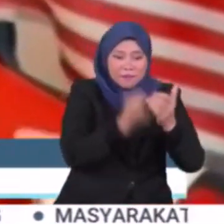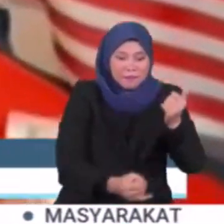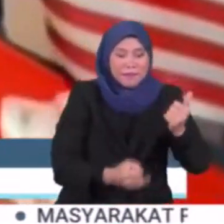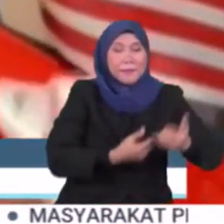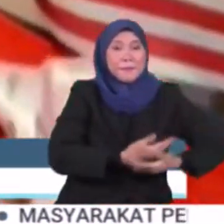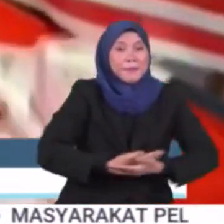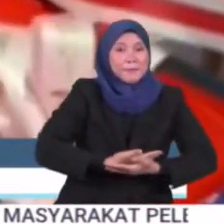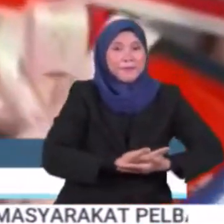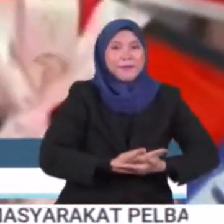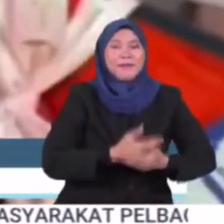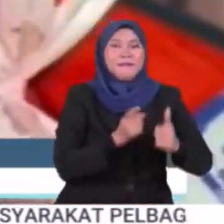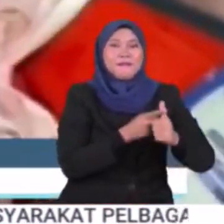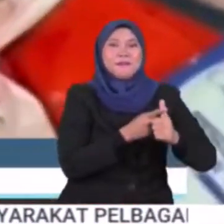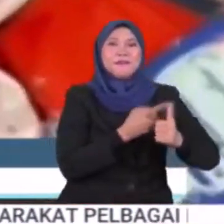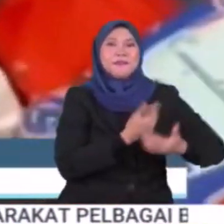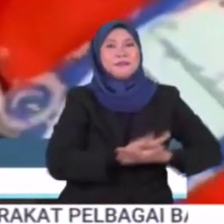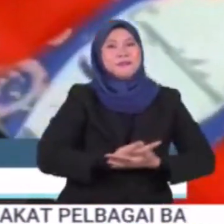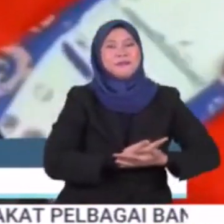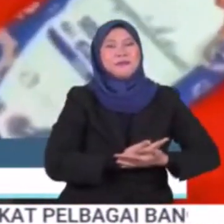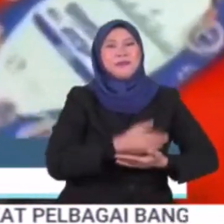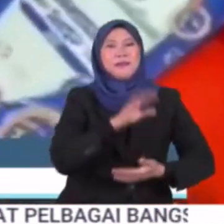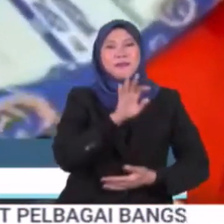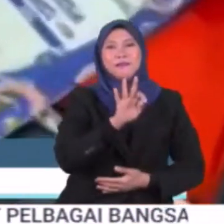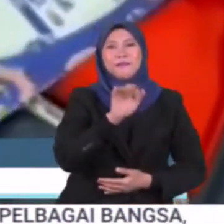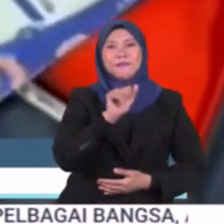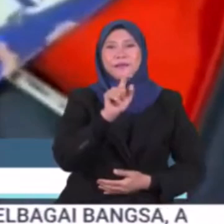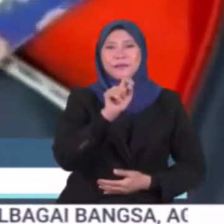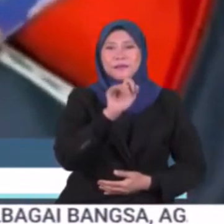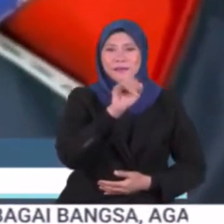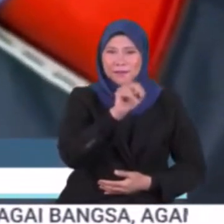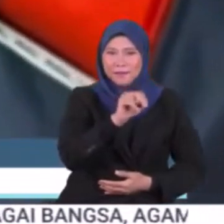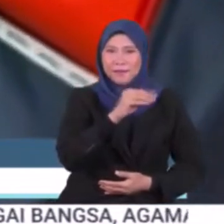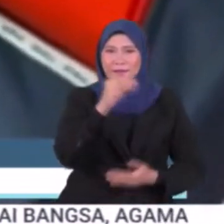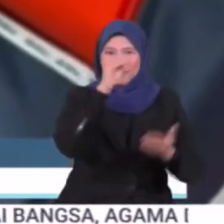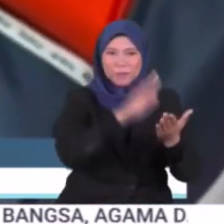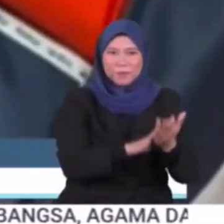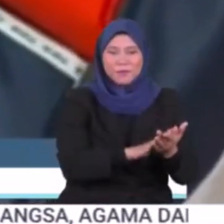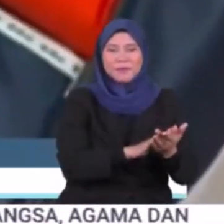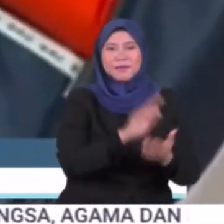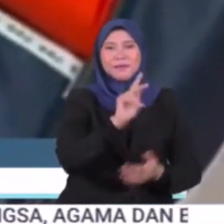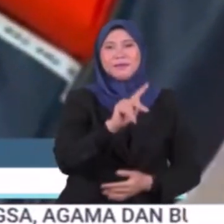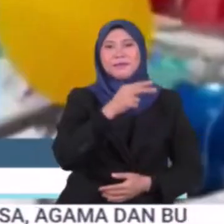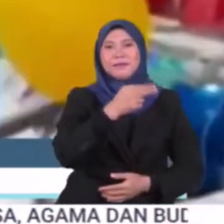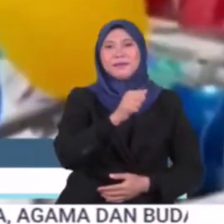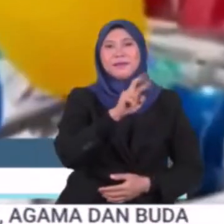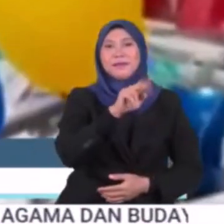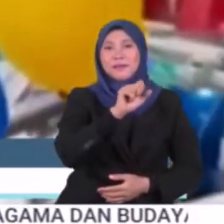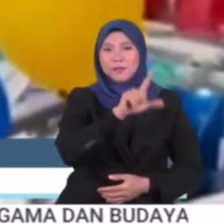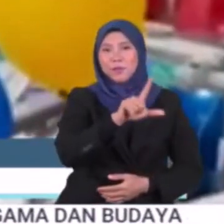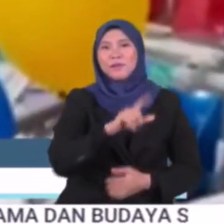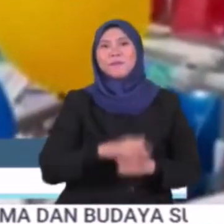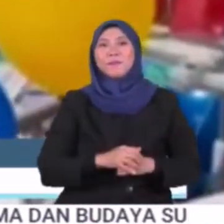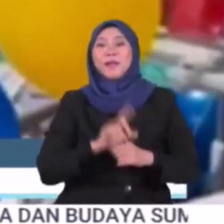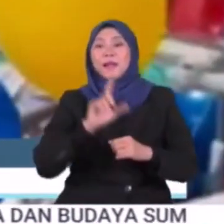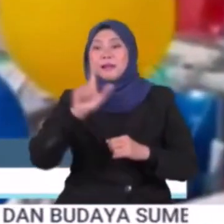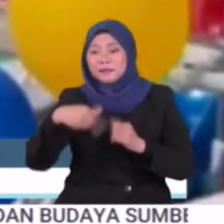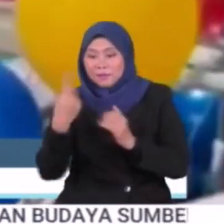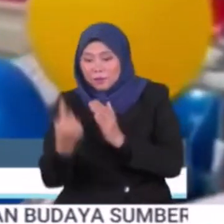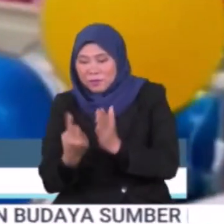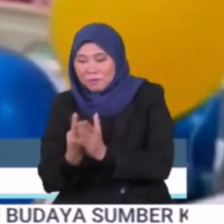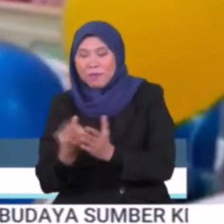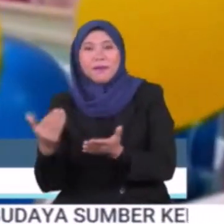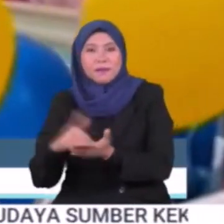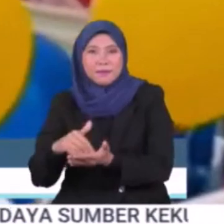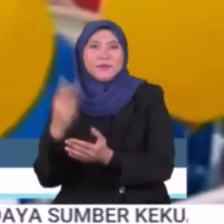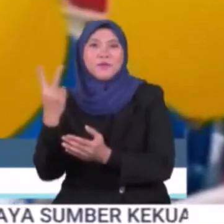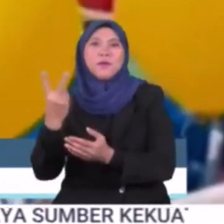lahir itu merupakan anak sulung bagi pasangan Fatin nabihah Abdurrahman dan suami kemudian baik